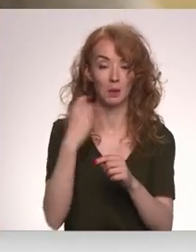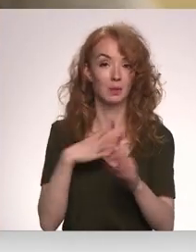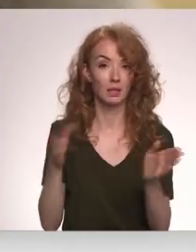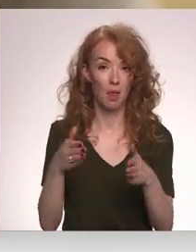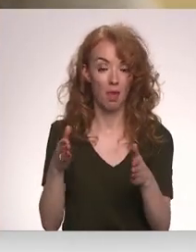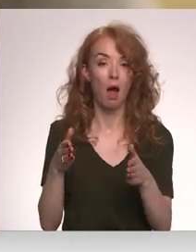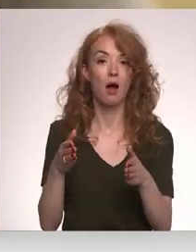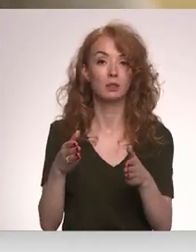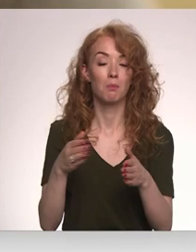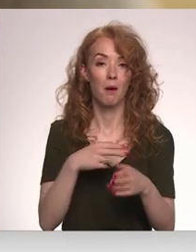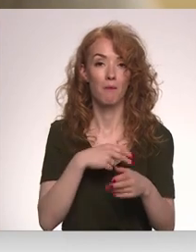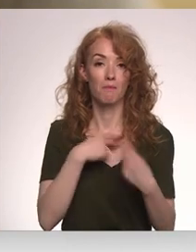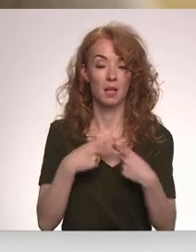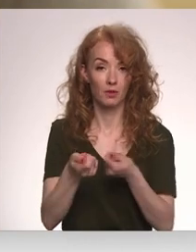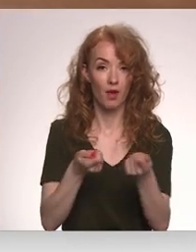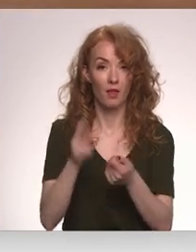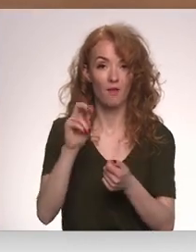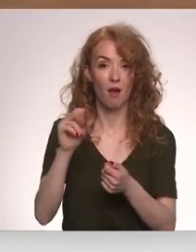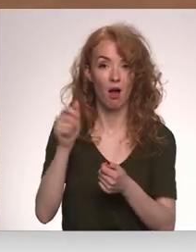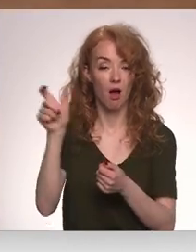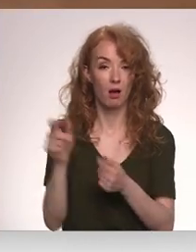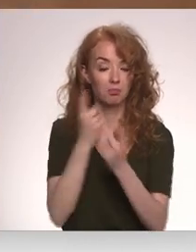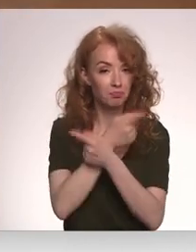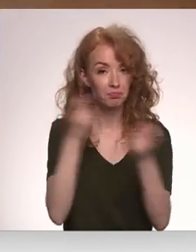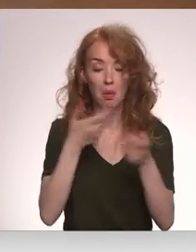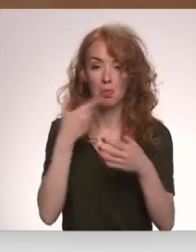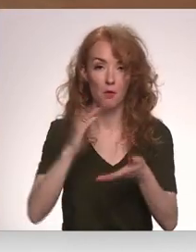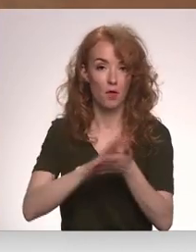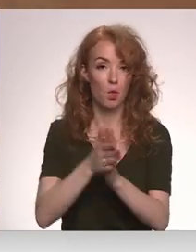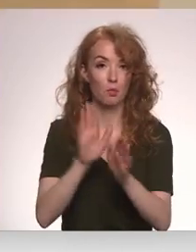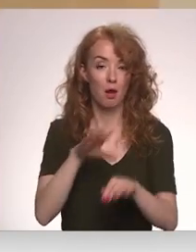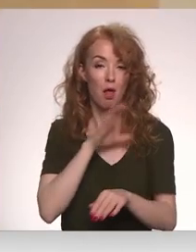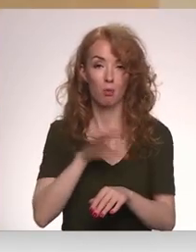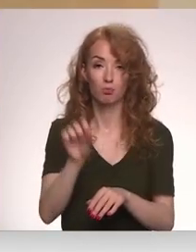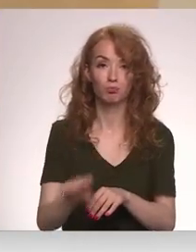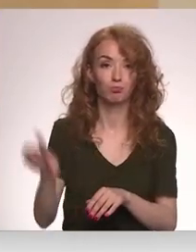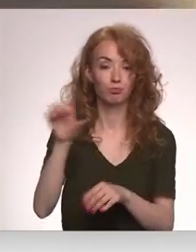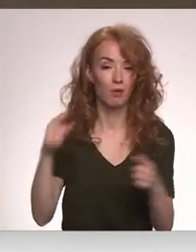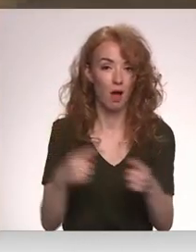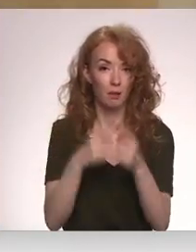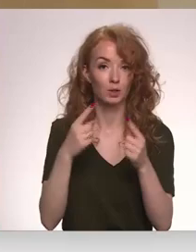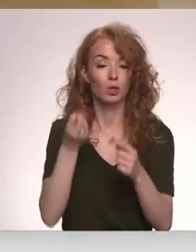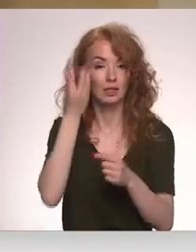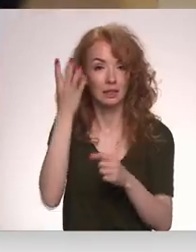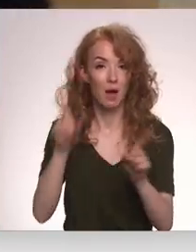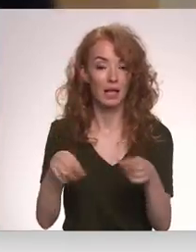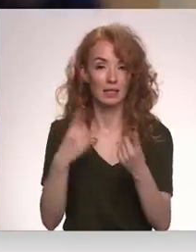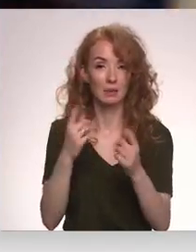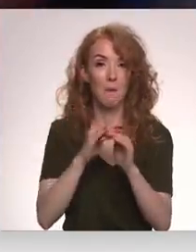sanāksmes arotbiedrības vadītāja Inga Vanaga ziņoja, ka nav izdevies vienoties par algu palielinājumu atbilstīgi izglītības